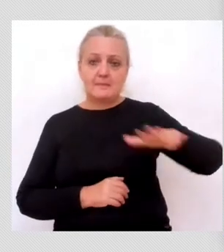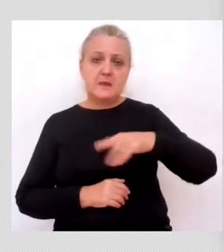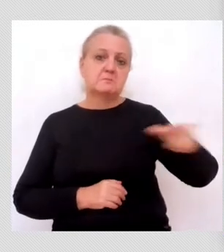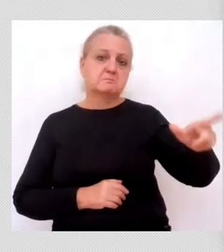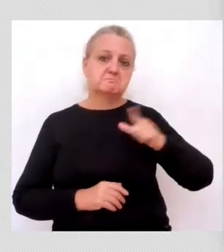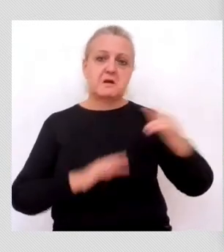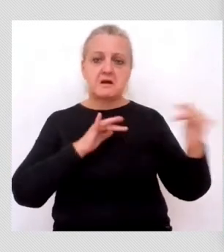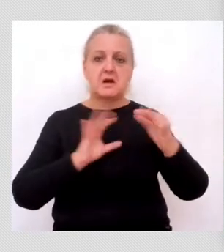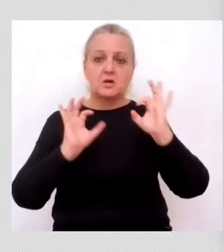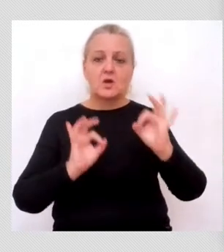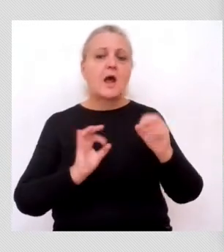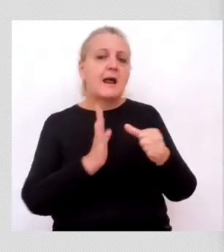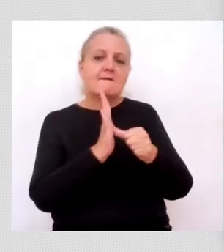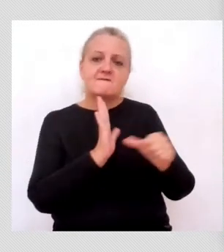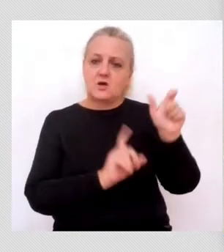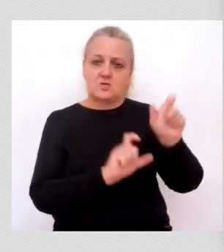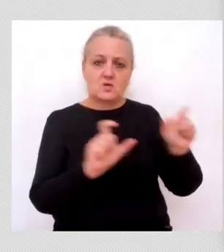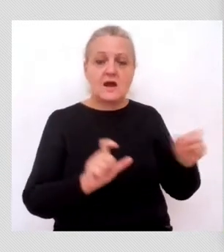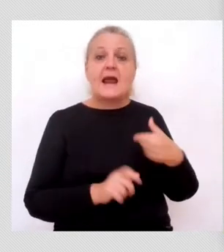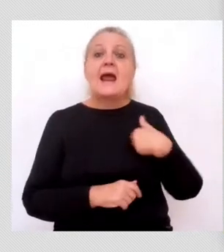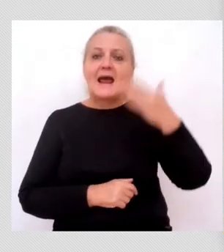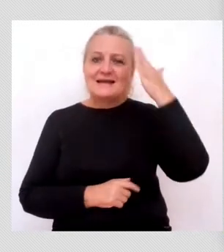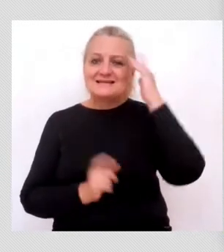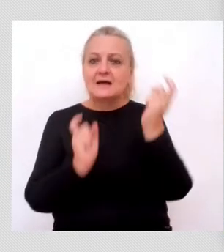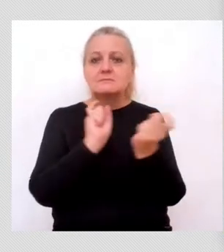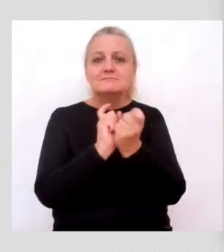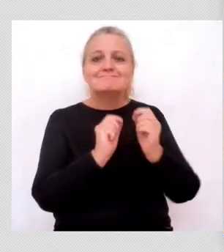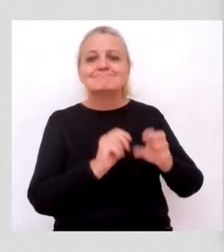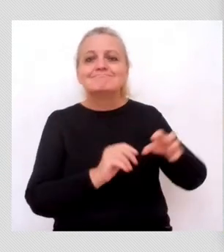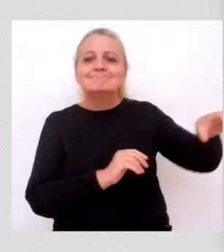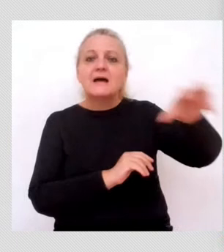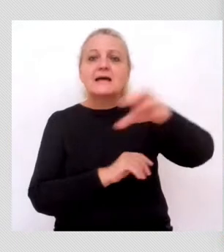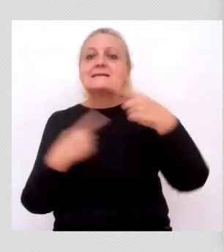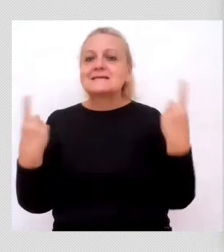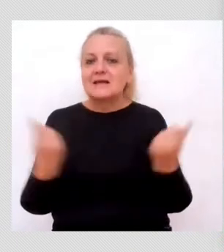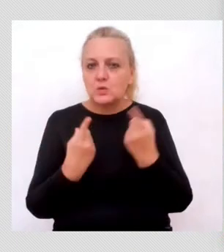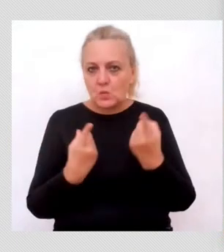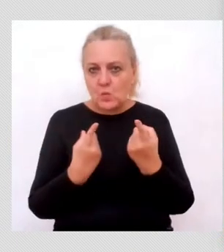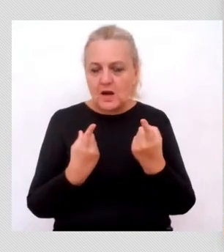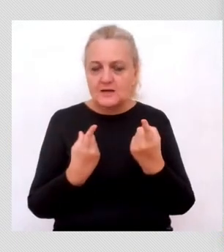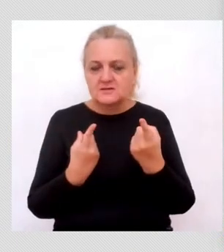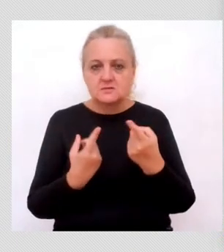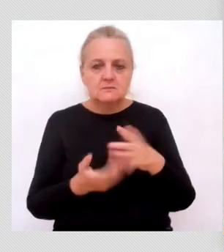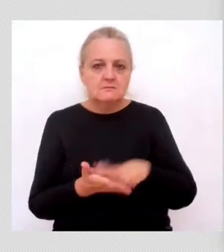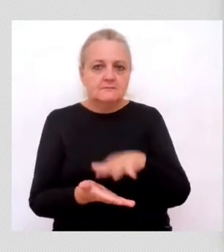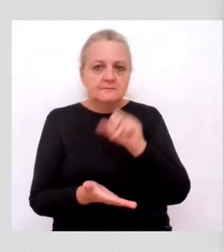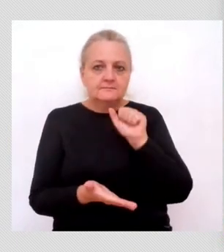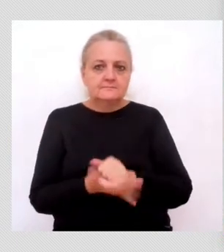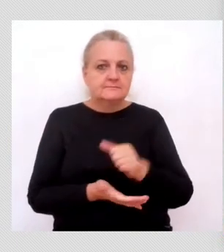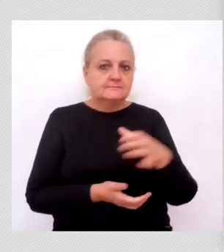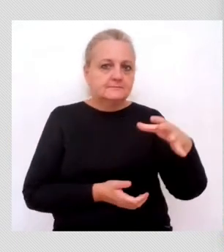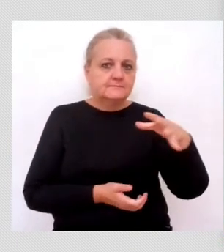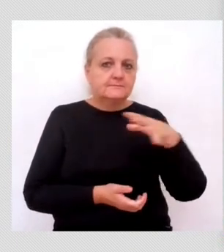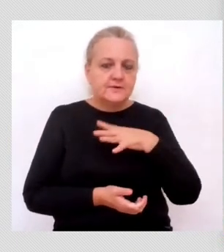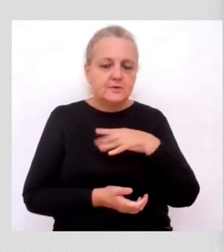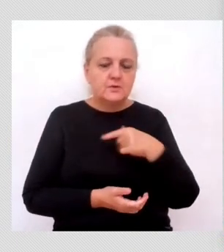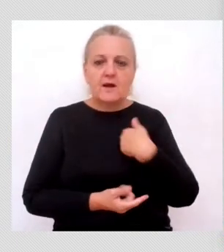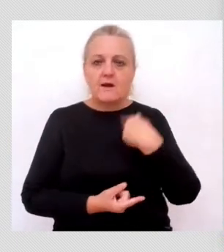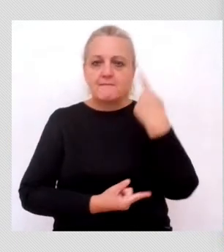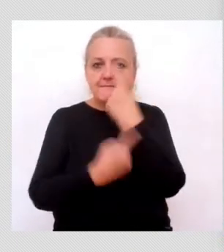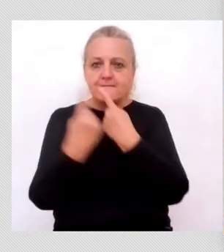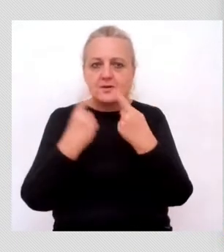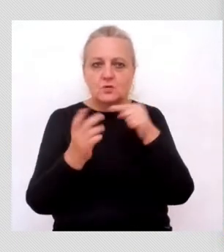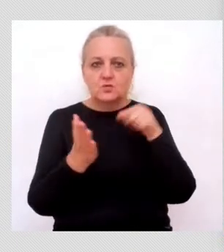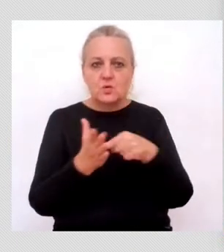byli wyjątkowi przedstawiciele, natomiast znam sąsiednie zdarzenia, które wręcz były tragiczne i uważam, że w tej